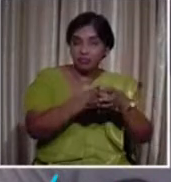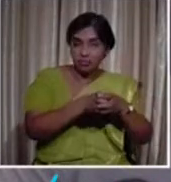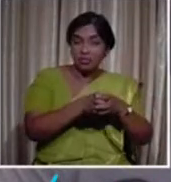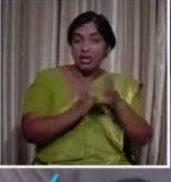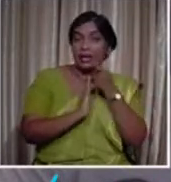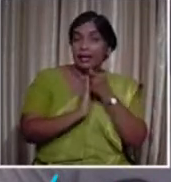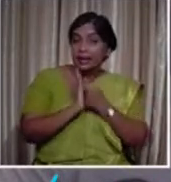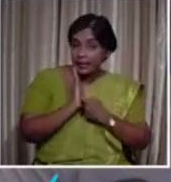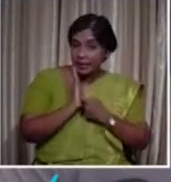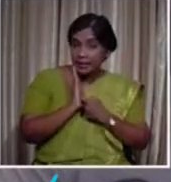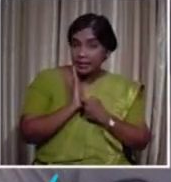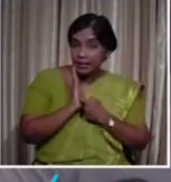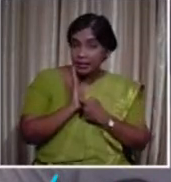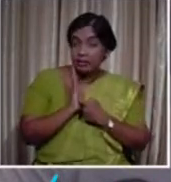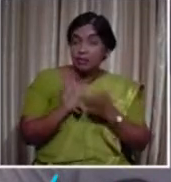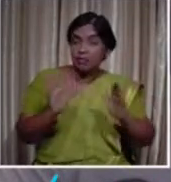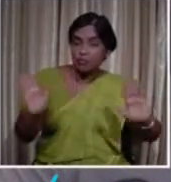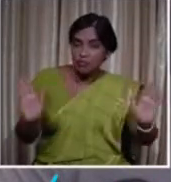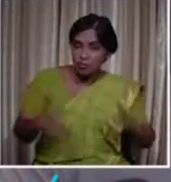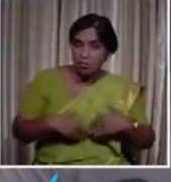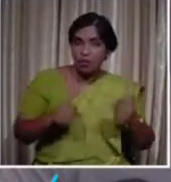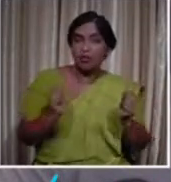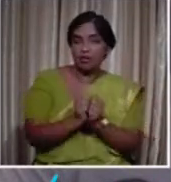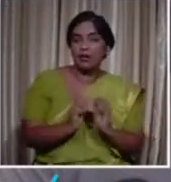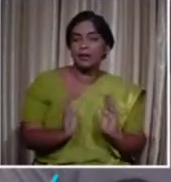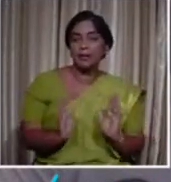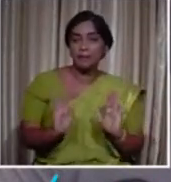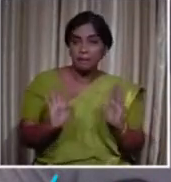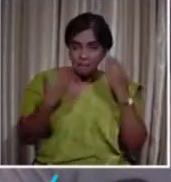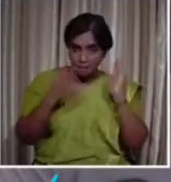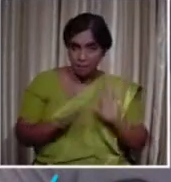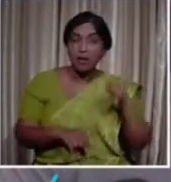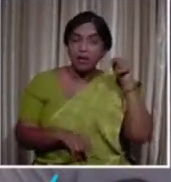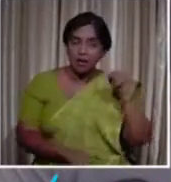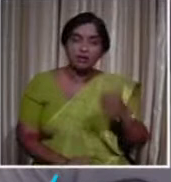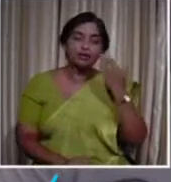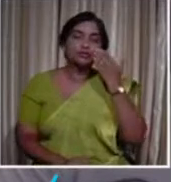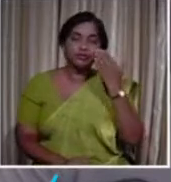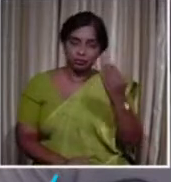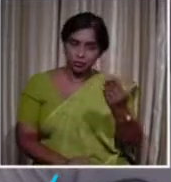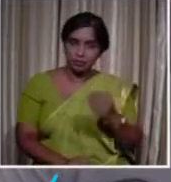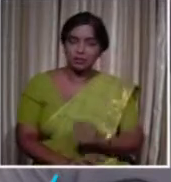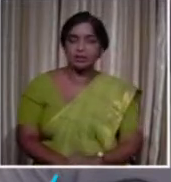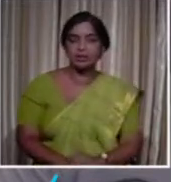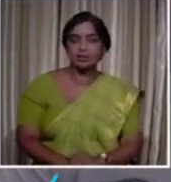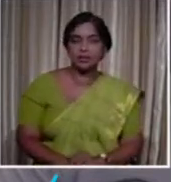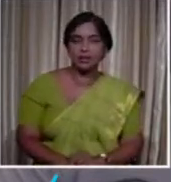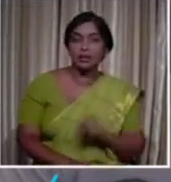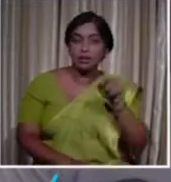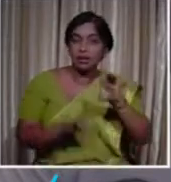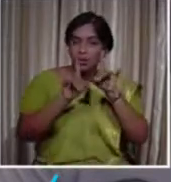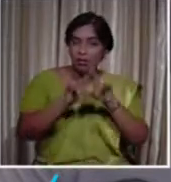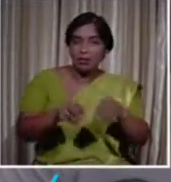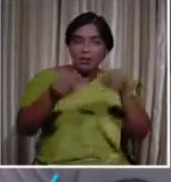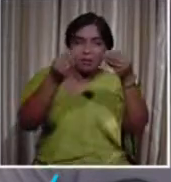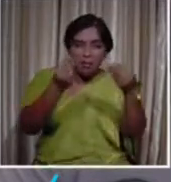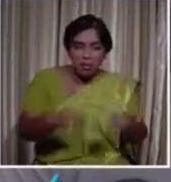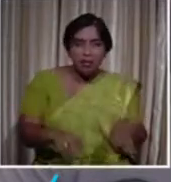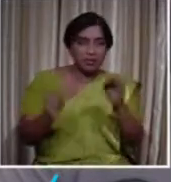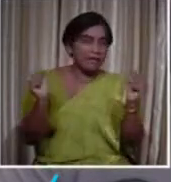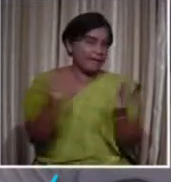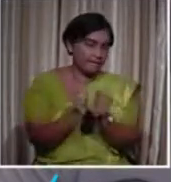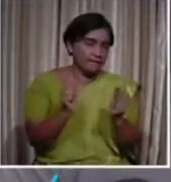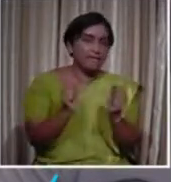න්‍යාය පත්‍රය තව දුරටත් ක්‍රියාත්මක කරන බව අද පෙන්නුවා. මේවැනි සුළු